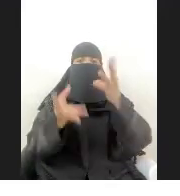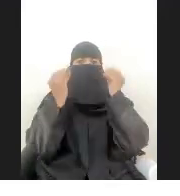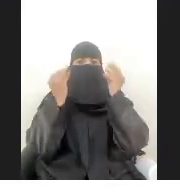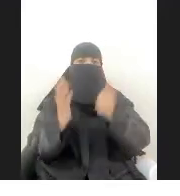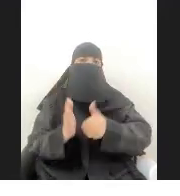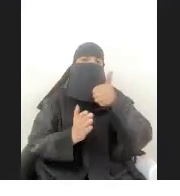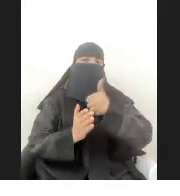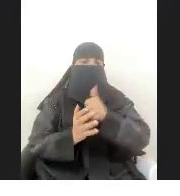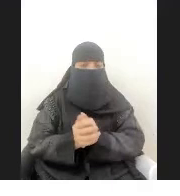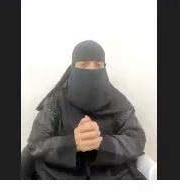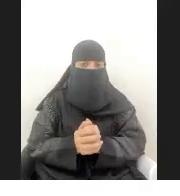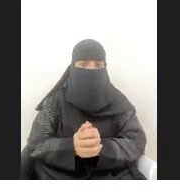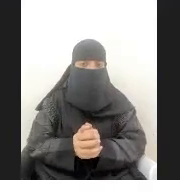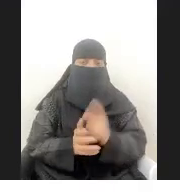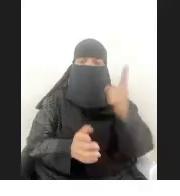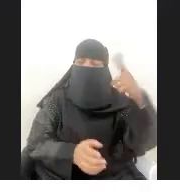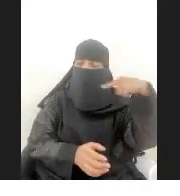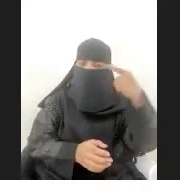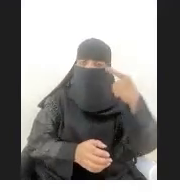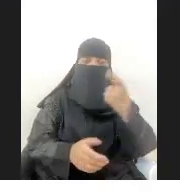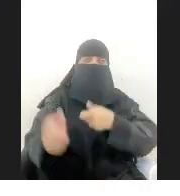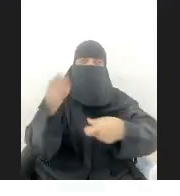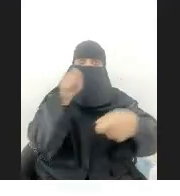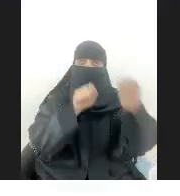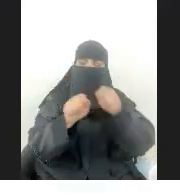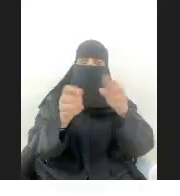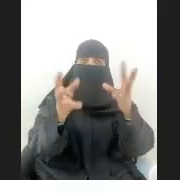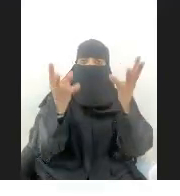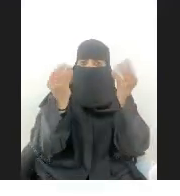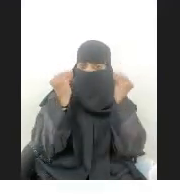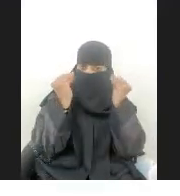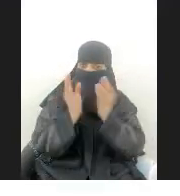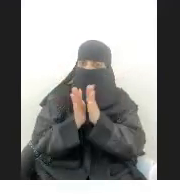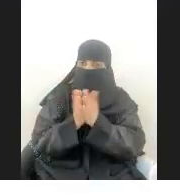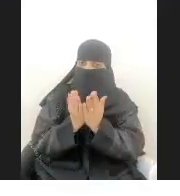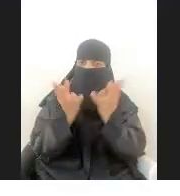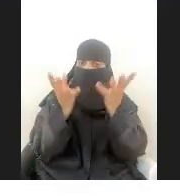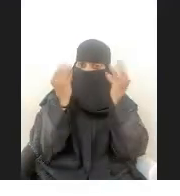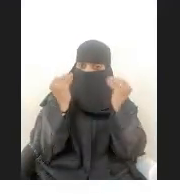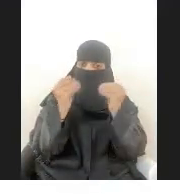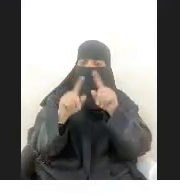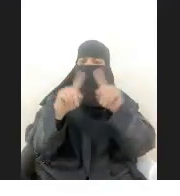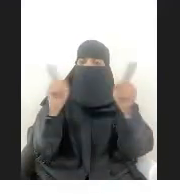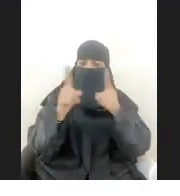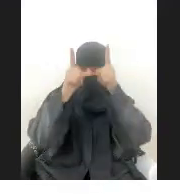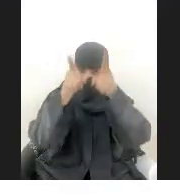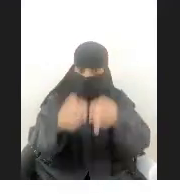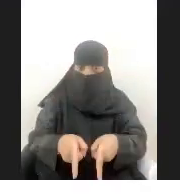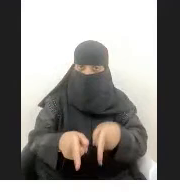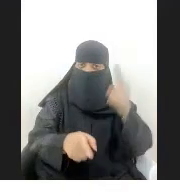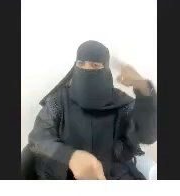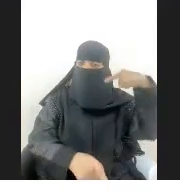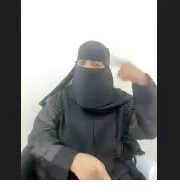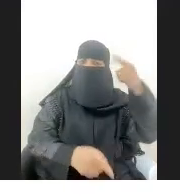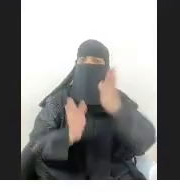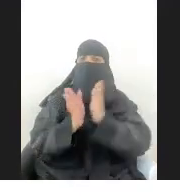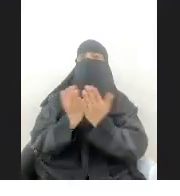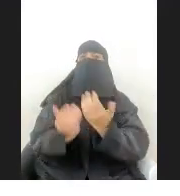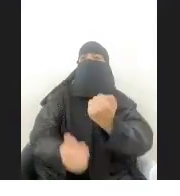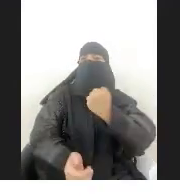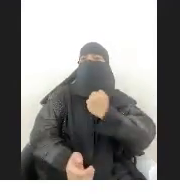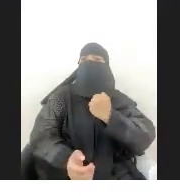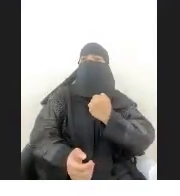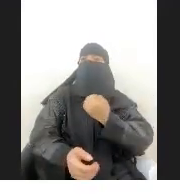عندما تفكر في تصميم مادة تعليمية، الآن كل واحد فيكم كل الحضور يفكر في مادة التعليمية اللي هو